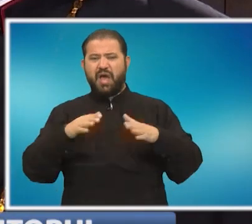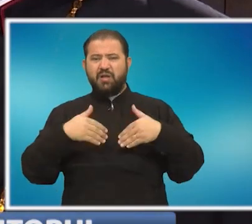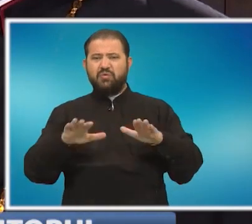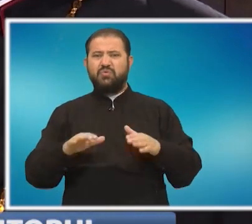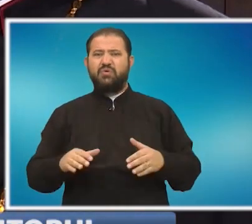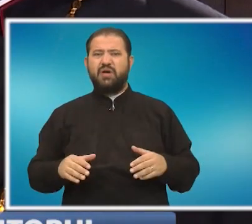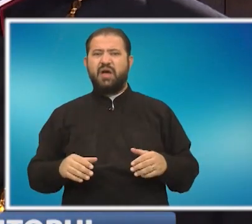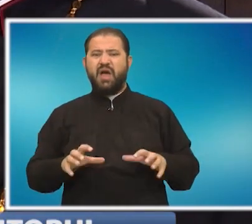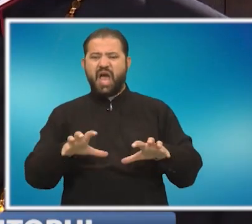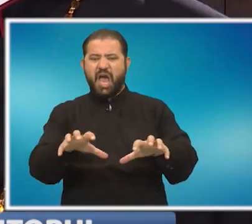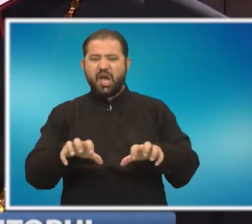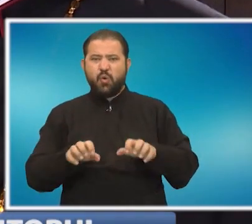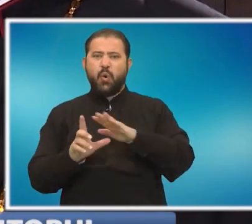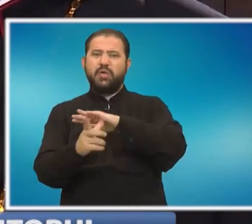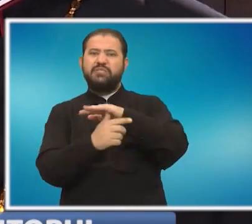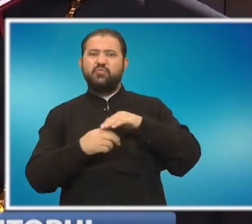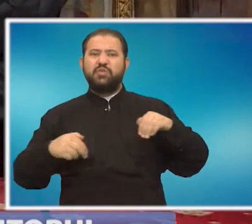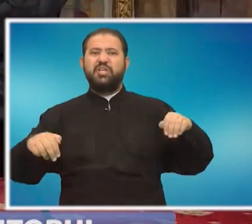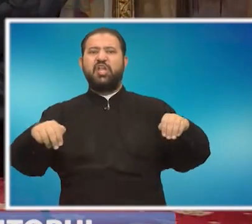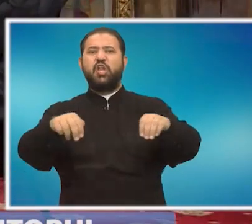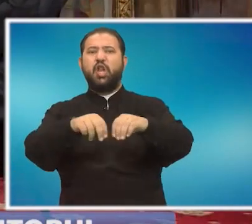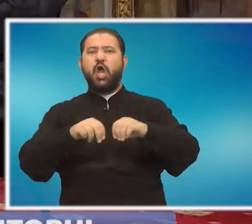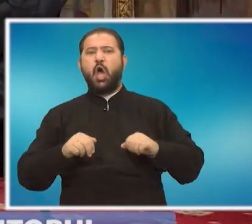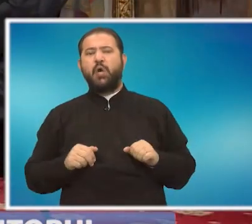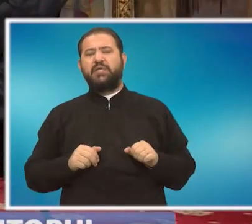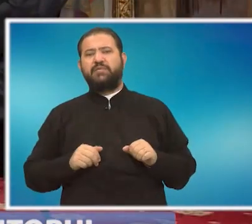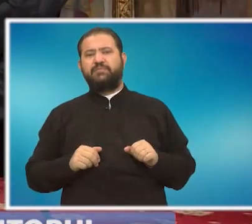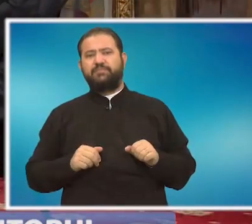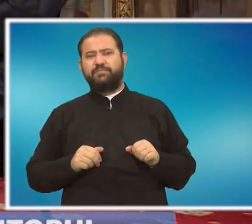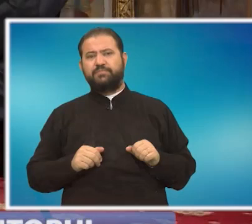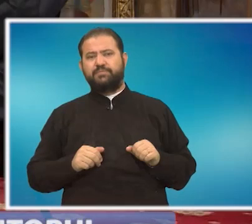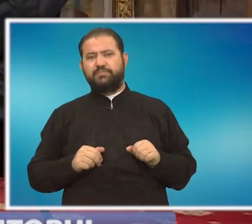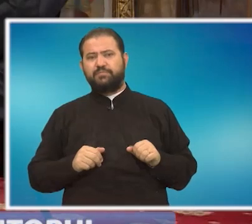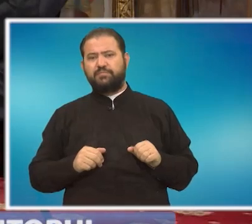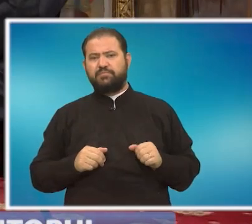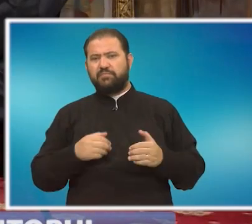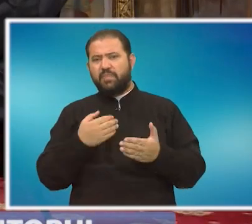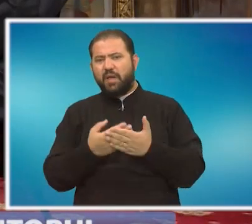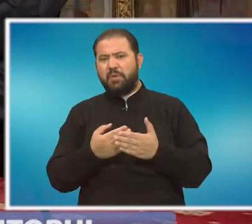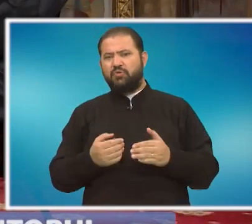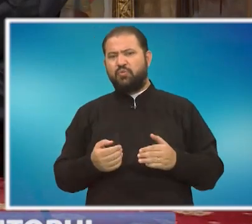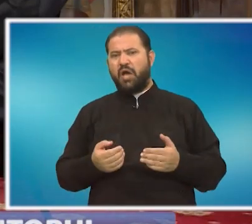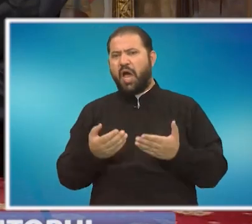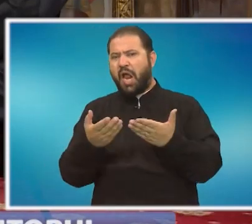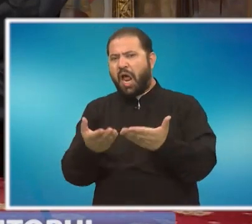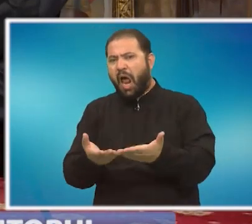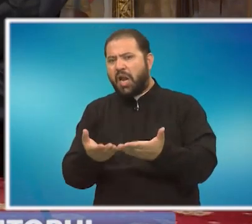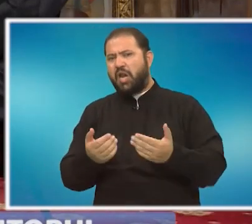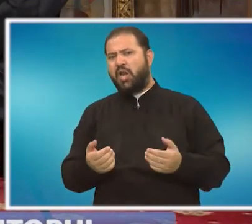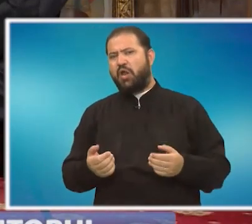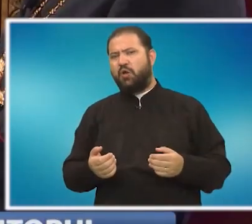egoismul din noi, de a învinge autosuficiența, individualismul și de a ne